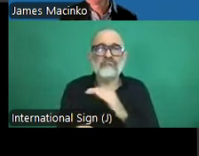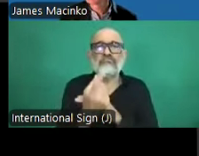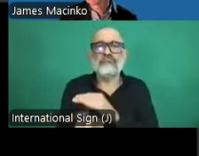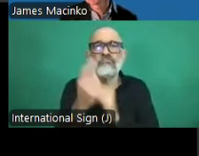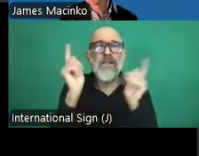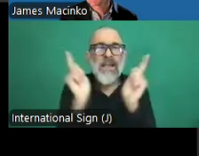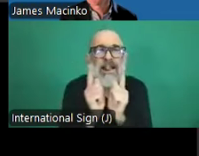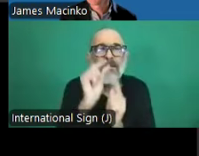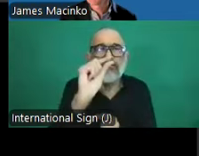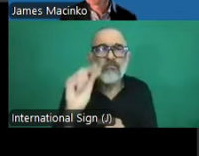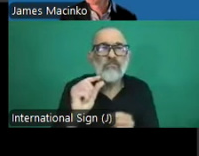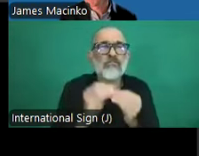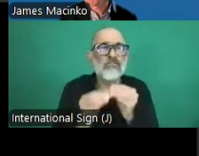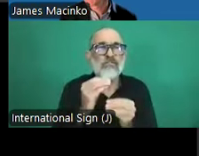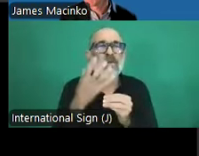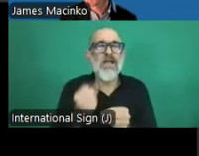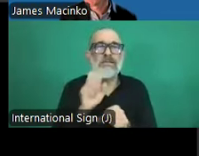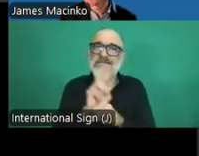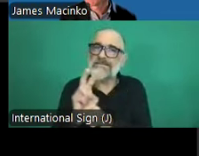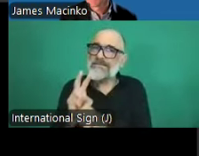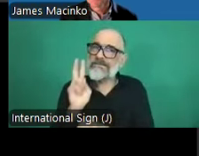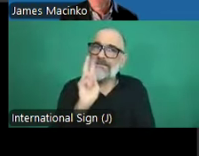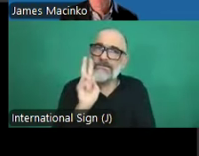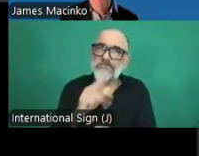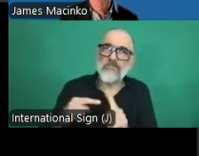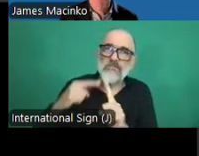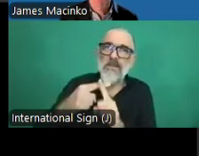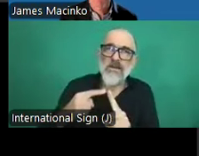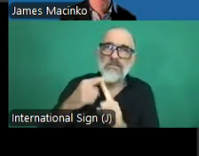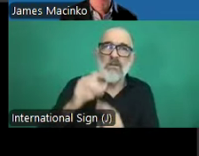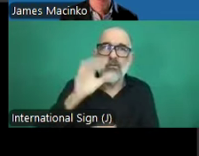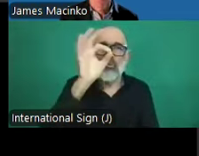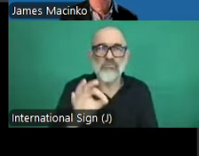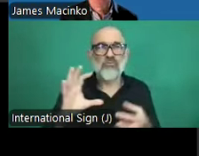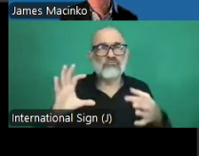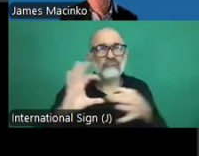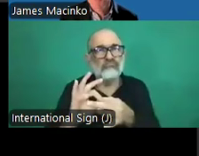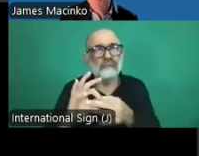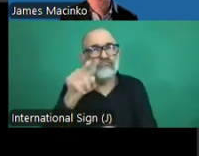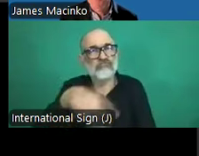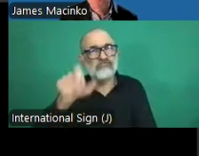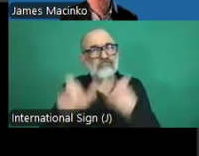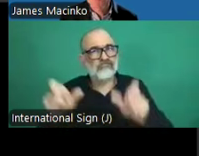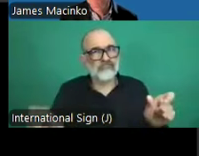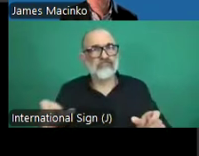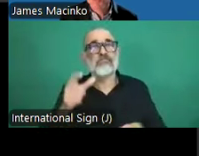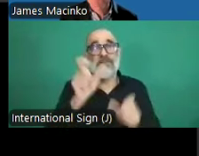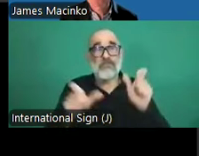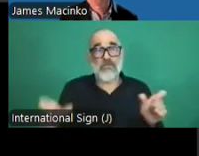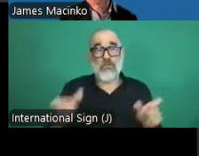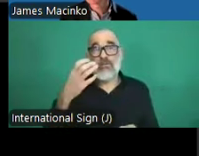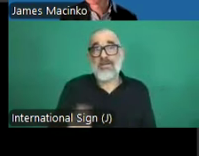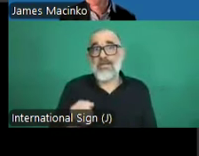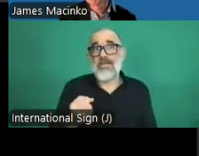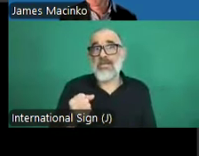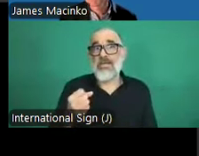qui ont cherché pour une maladie ou les accidents, ils ont cherché dans les publics hôpitaux. Mais pour ceux qui ont cherché les